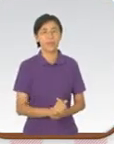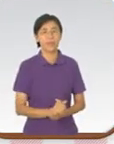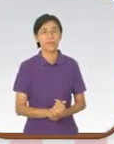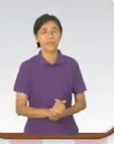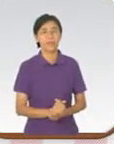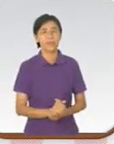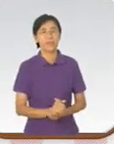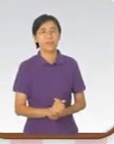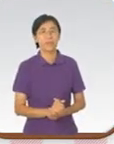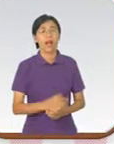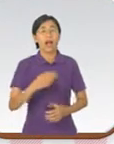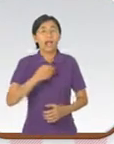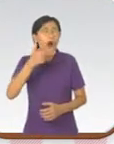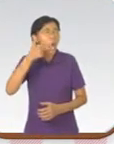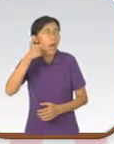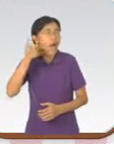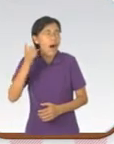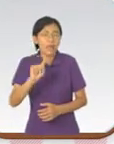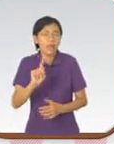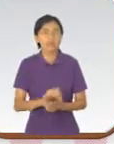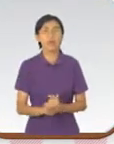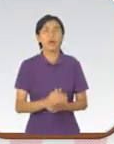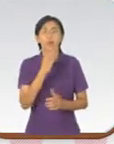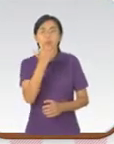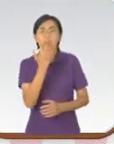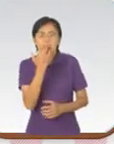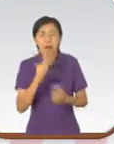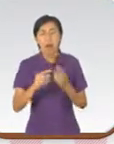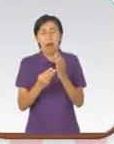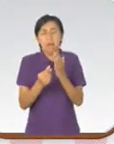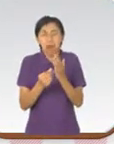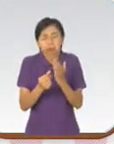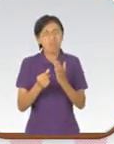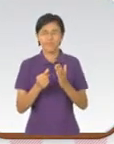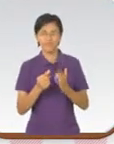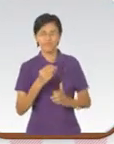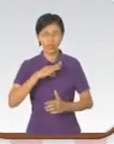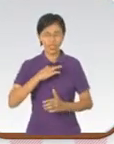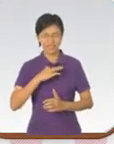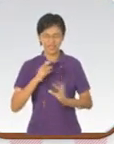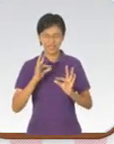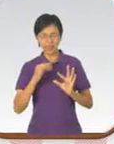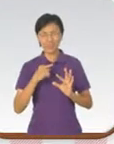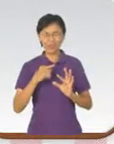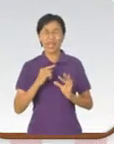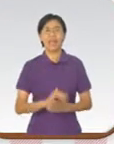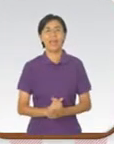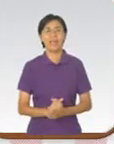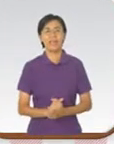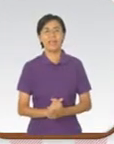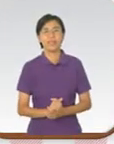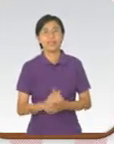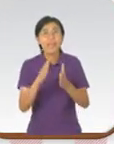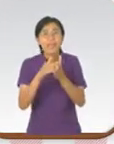นะคะก็จะเพิ่มความหวานให้นิดนึงเพราะว่าถ้ามีแต่เผือกแล้วก็ความมันเนี่ยมันอาจจะเลี่ยนนะคะสี เพิ่มสี